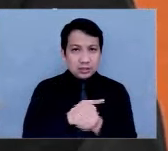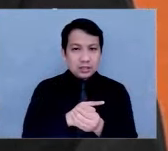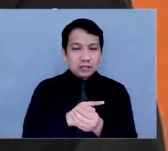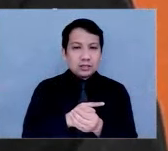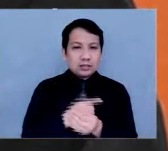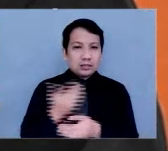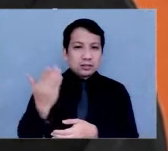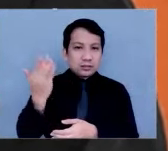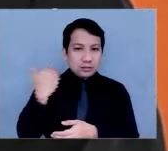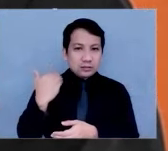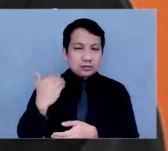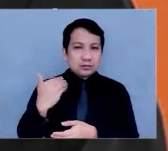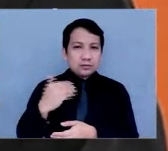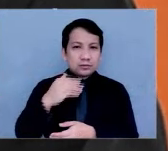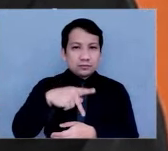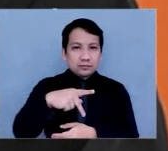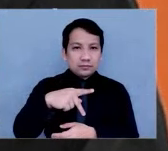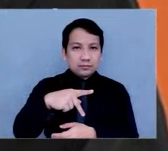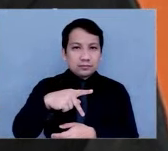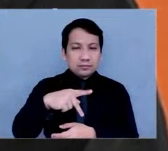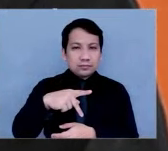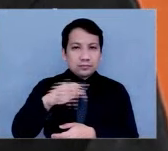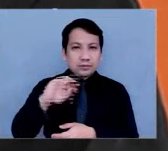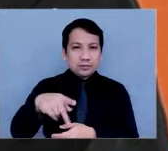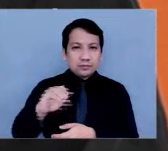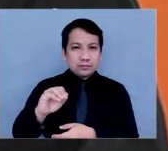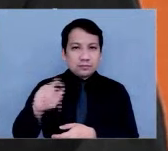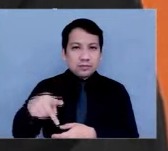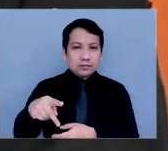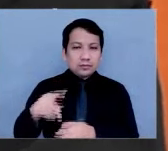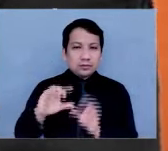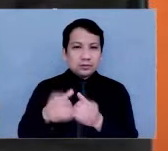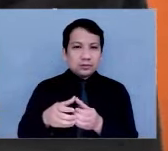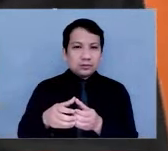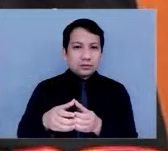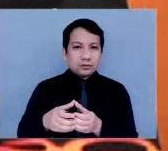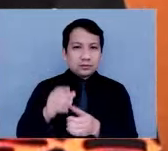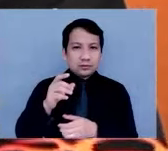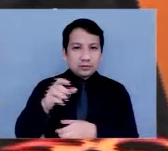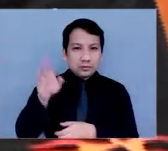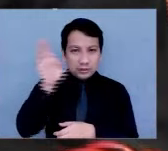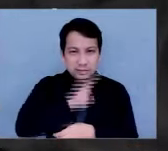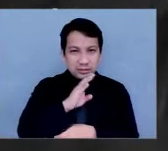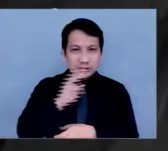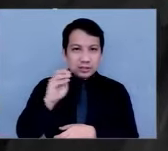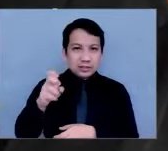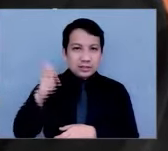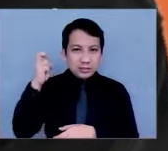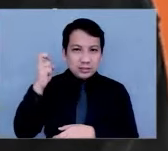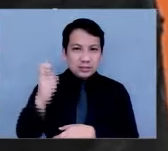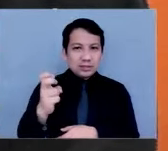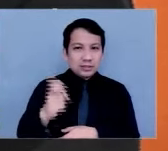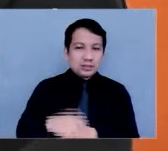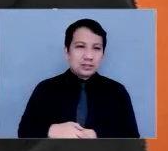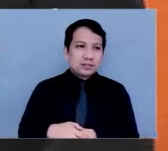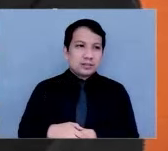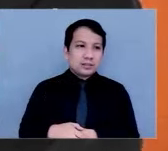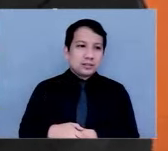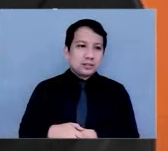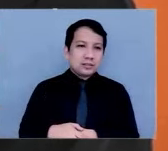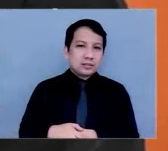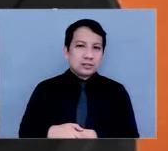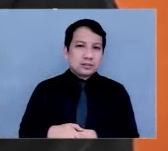sa isang P-pop group? Ang dahilan? Nasira yung MRT during that time. Nasira yung MRT. So, ano siya,